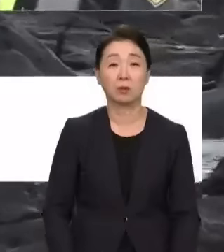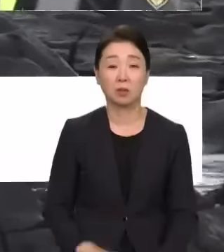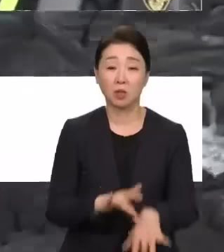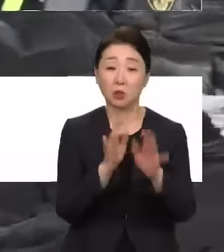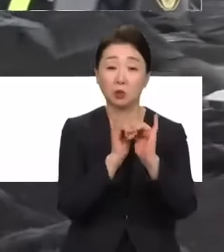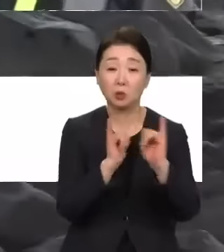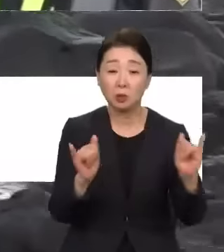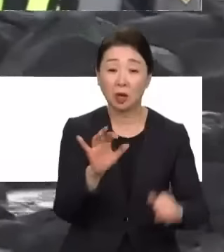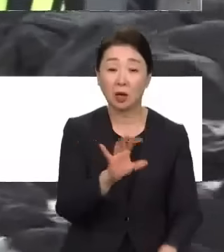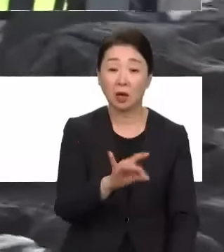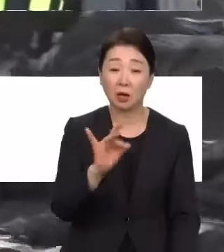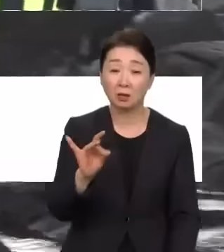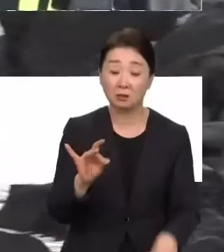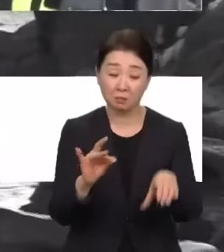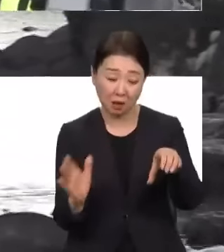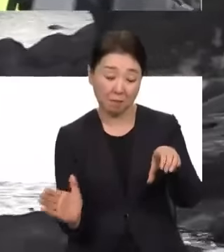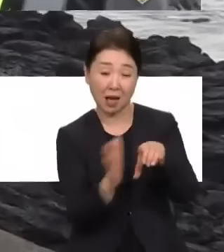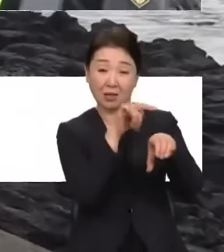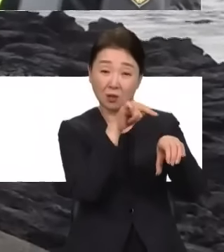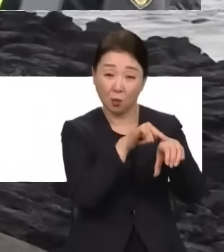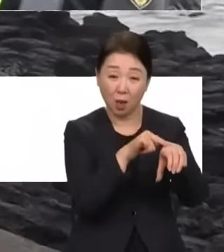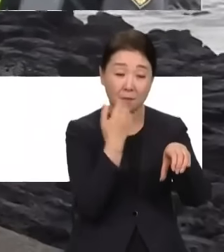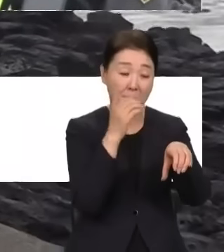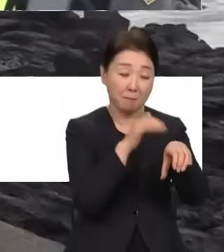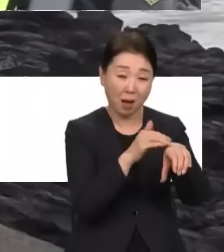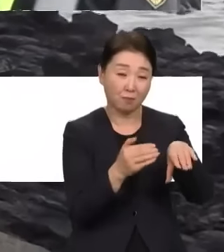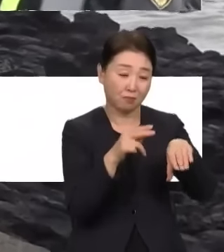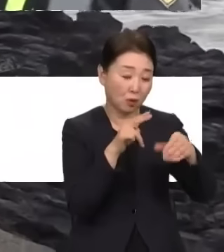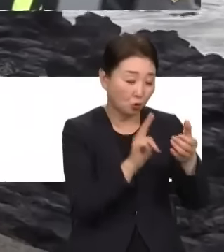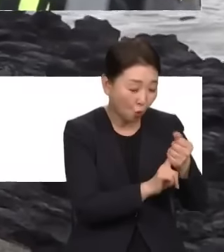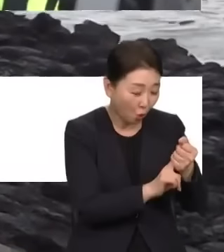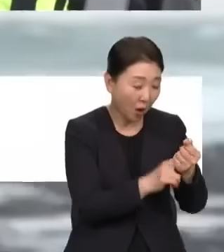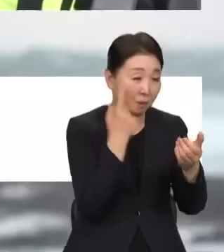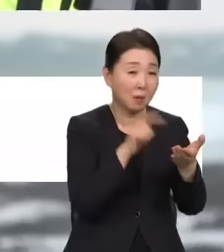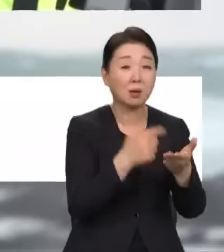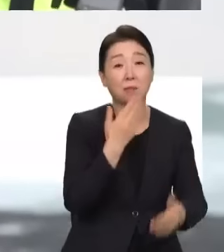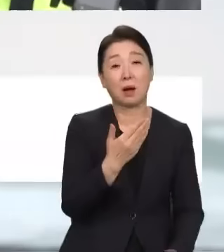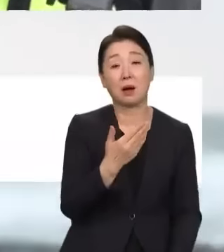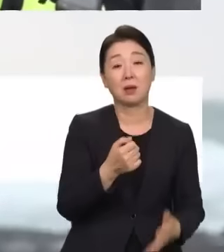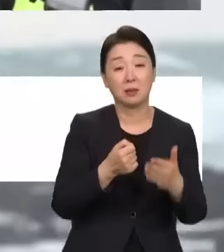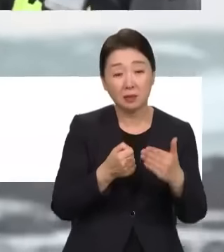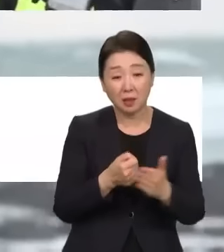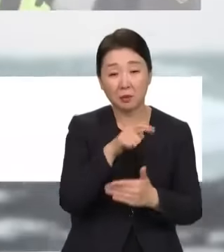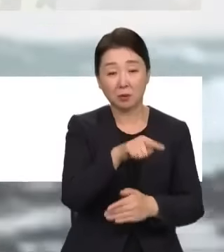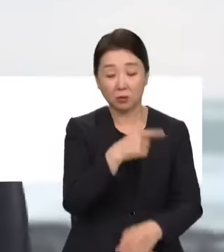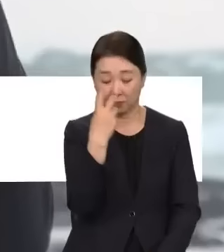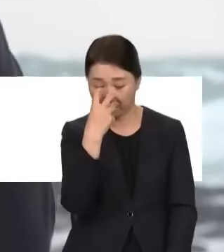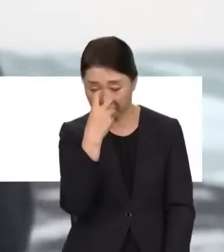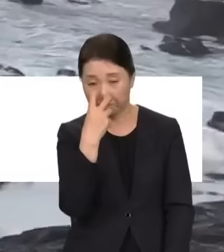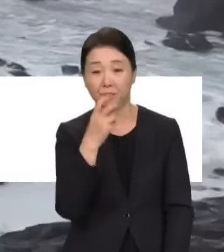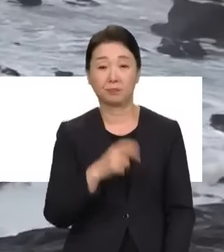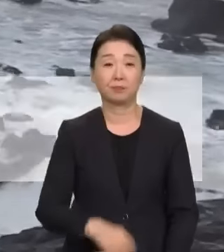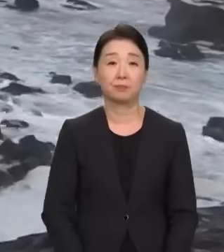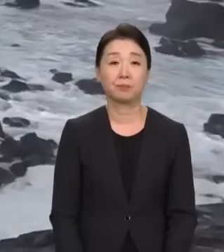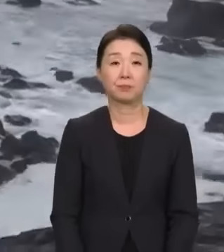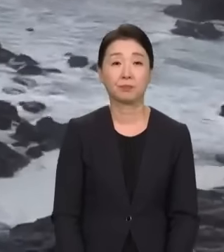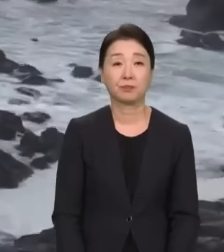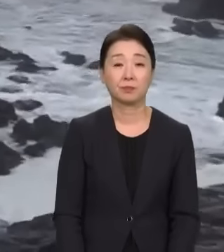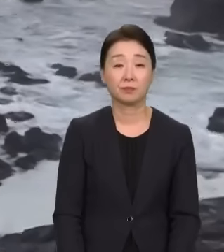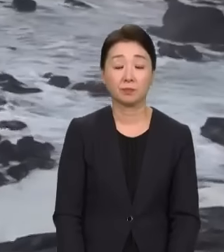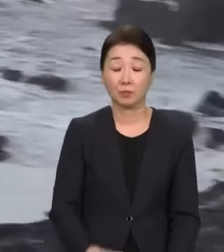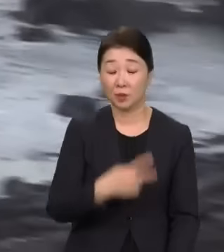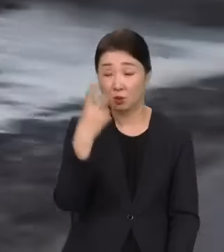실종자분들이 종종 방파제 외측이나 갯바위처럼 숨은 공간에서 발견되기도 해서 저희가 그쪽으로 집중해서 수색